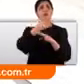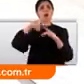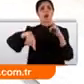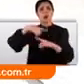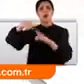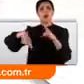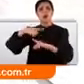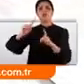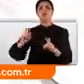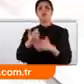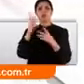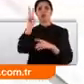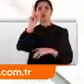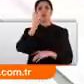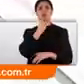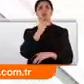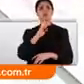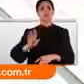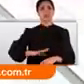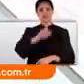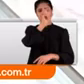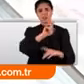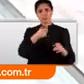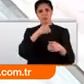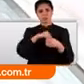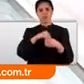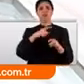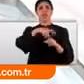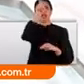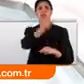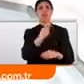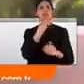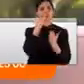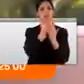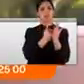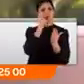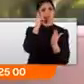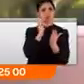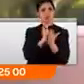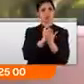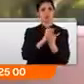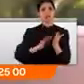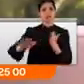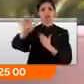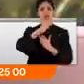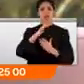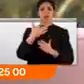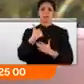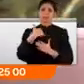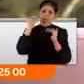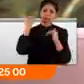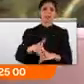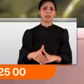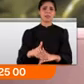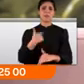kalmamıştı. 29 yaşındaki kızını bulmak için son çare Esra Erol'un kapısını çaldı. Ya herkesin sesi oldu, bir de ben çıkayım.